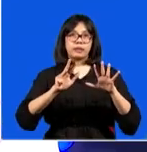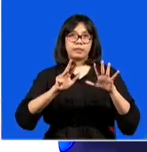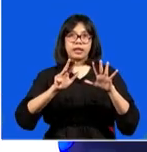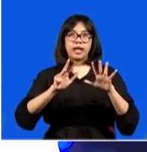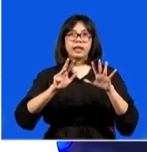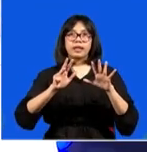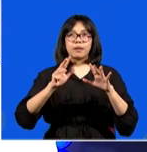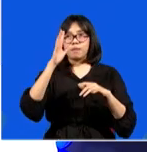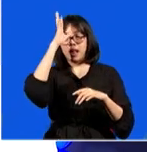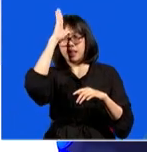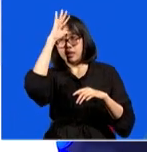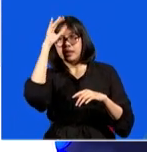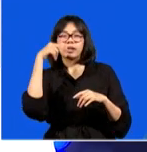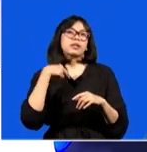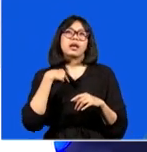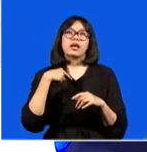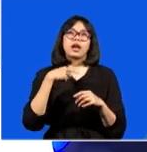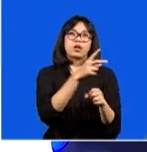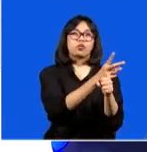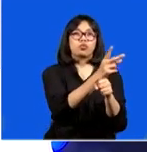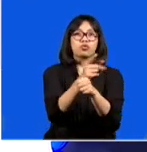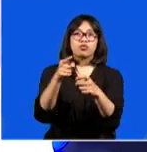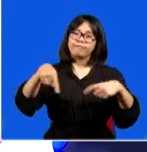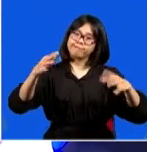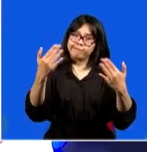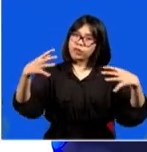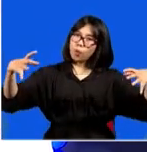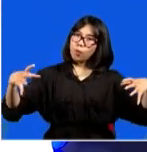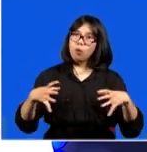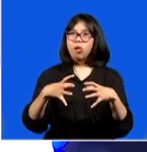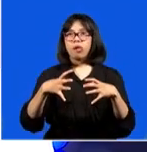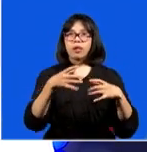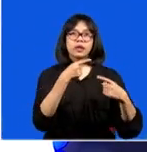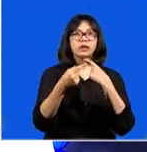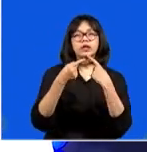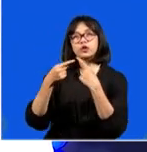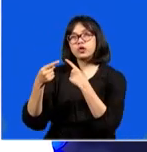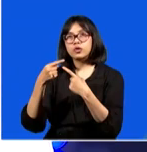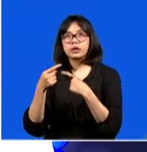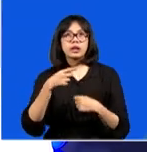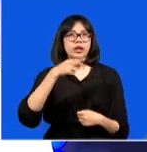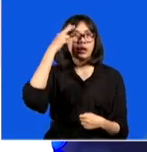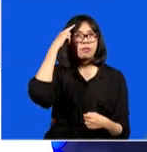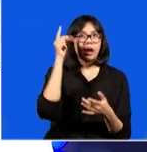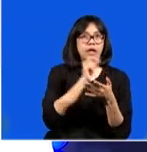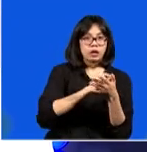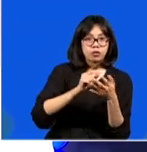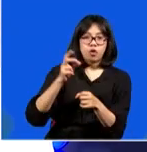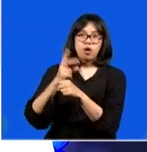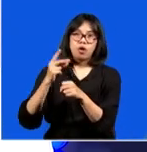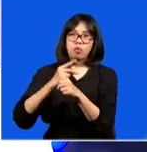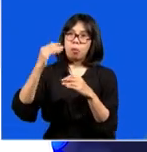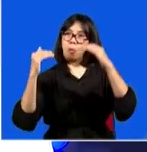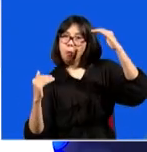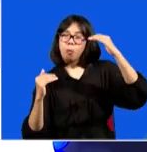masuk saya ajak diskusi guru-gurunya kita ngobrol santai seperti ini kita ada sekat antara kepala sekolah dan guru ngobrol-ngobrol santai